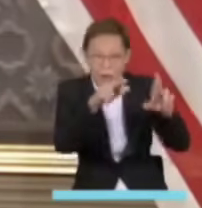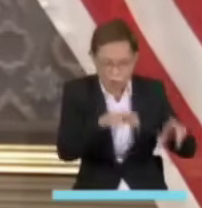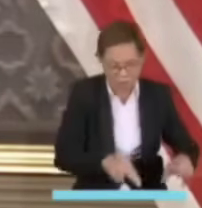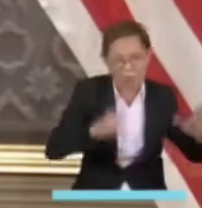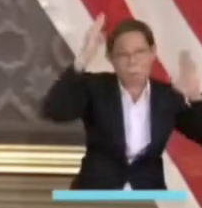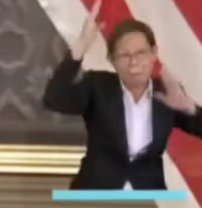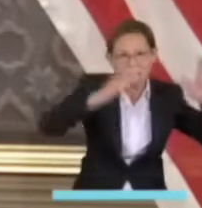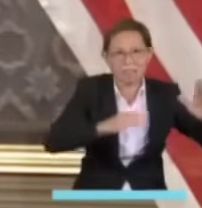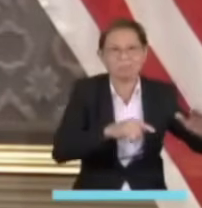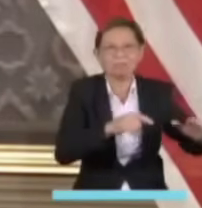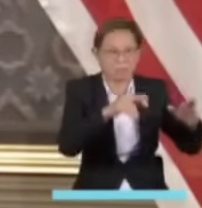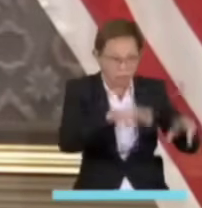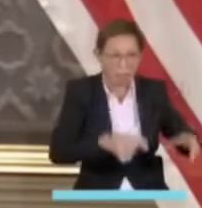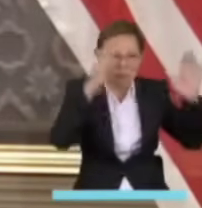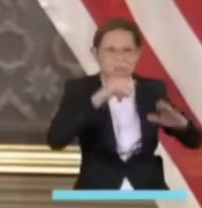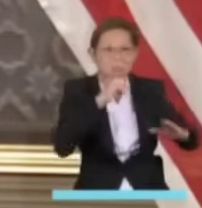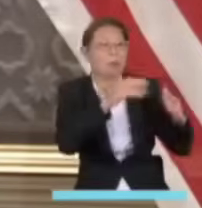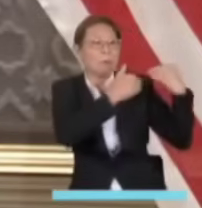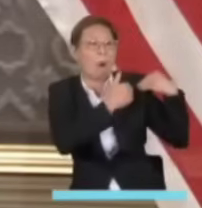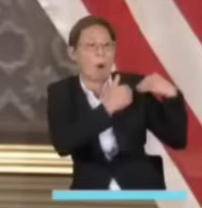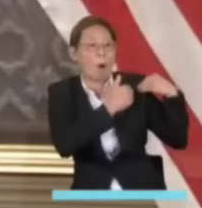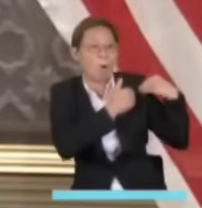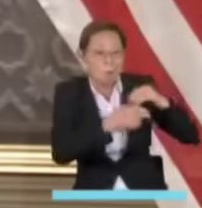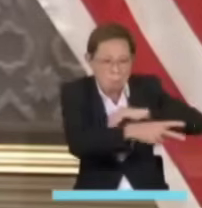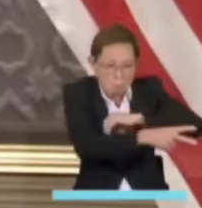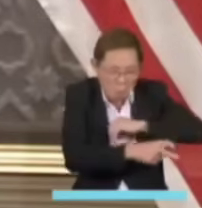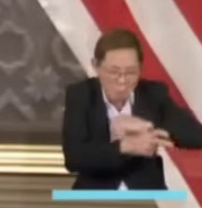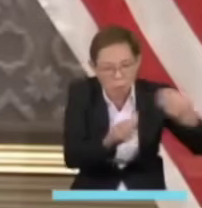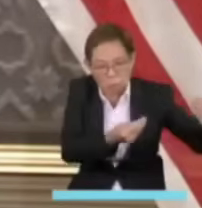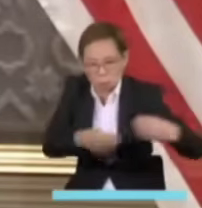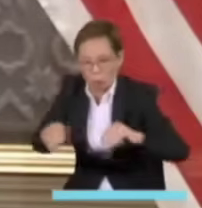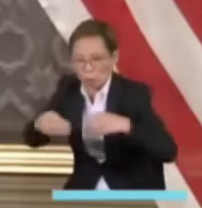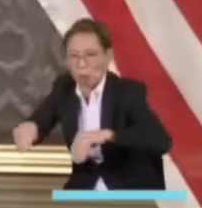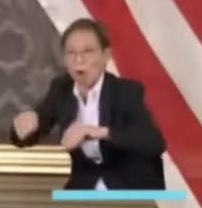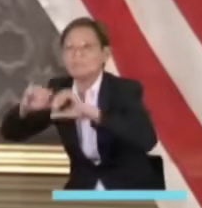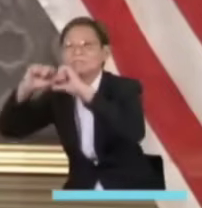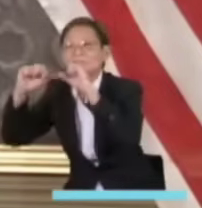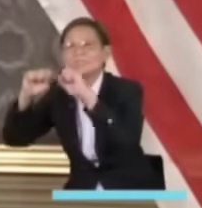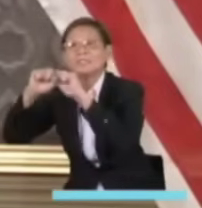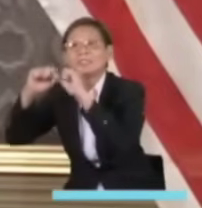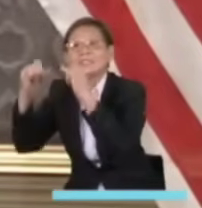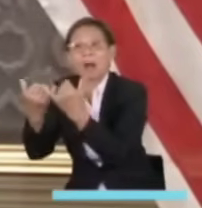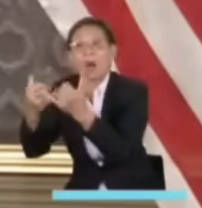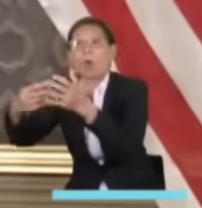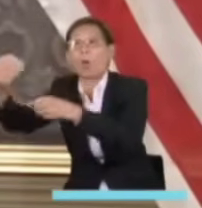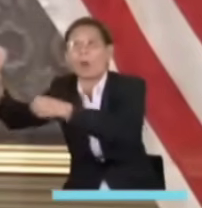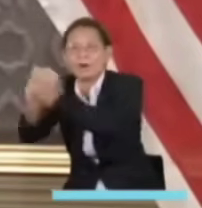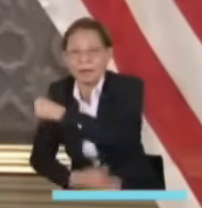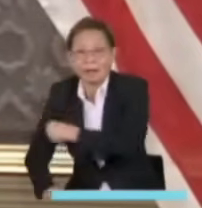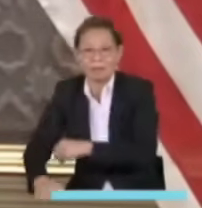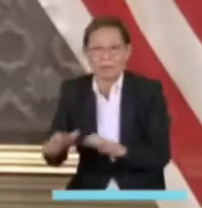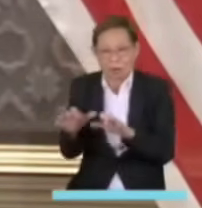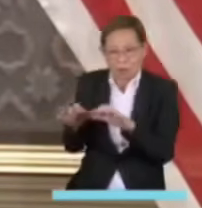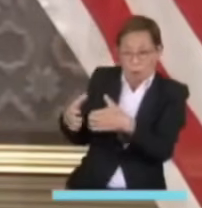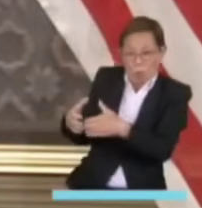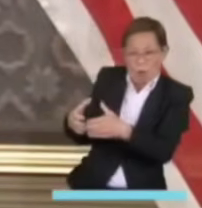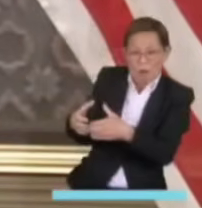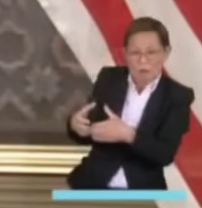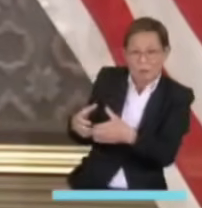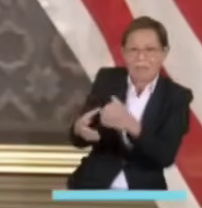rakyat Malaysia yang tidak bertanggungjawab, dijual kepada syarikat-syarikat asing. Kartel minyak